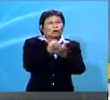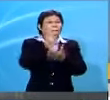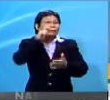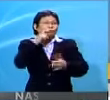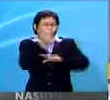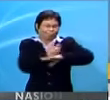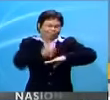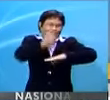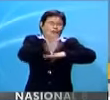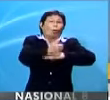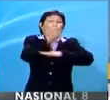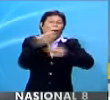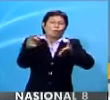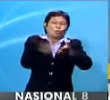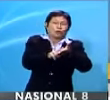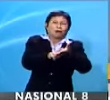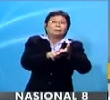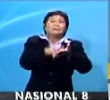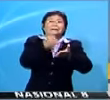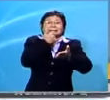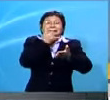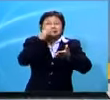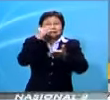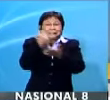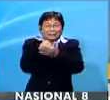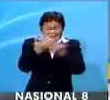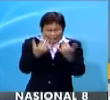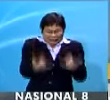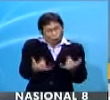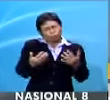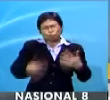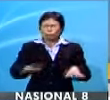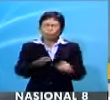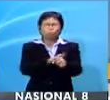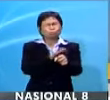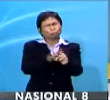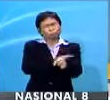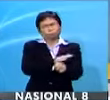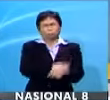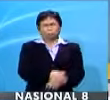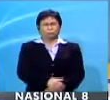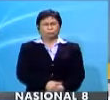diwujudkan ini kerana rekod daftar pesalah jenayah sedia ada sudah